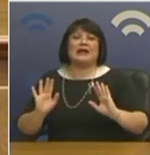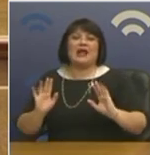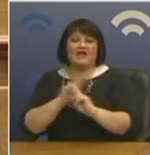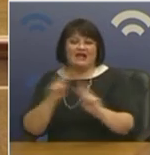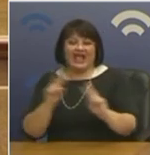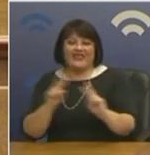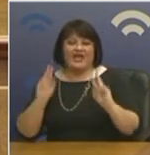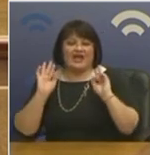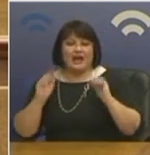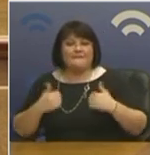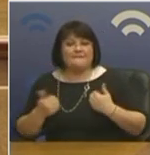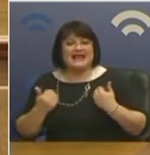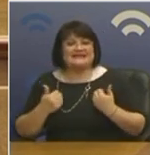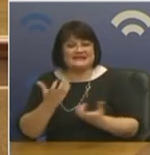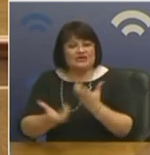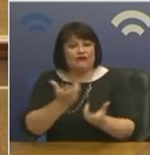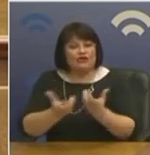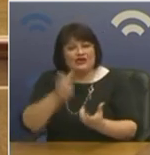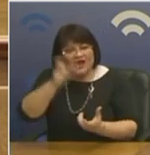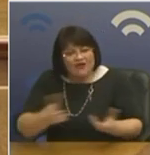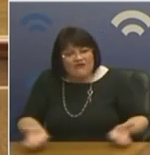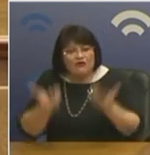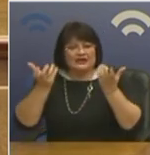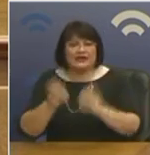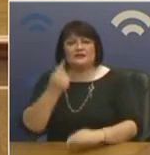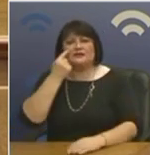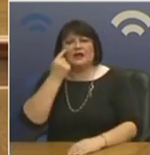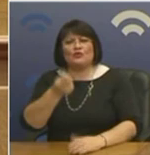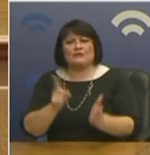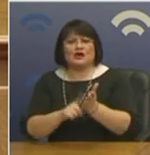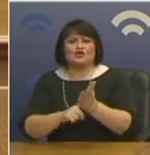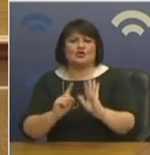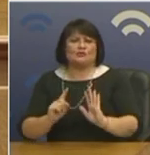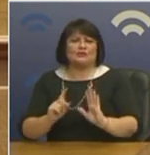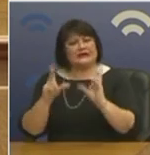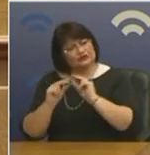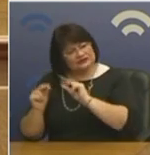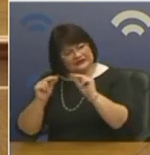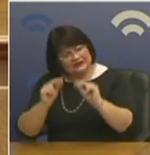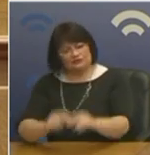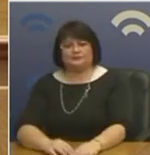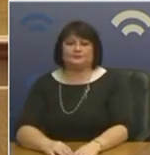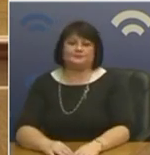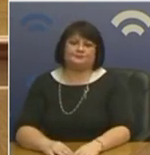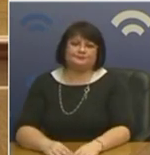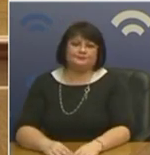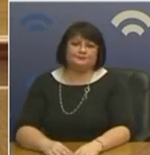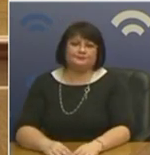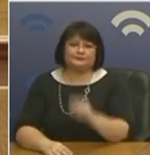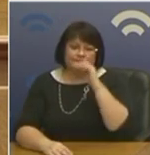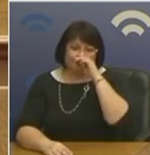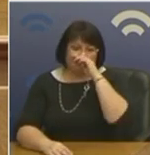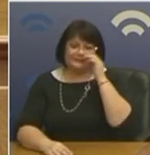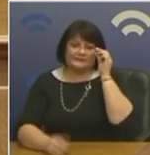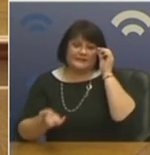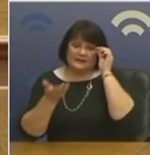φωτιά. Όποιος παίζει με τη φωτιά καίγεται ο ίδιος. Να το δούμε λοιπόν και τον νόμο για να το συζητήσουμε. Τώρα να σας πω γιατί είναι δειλή η